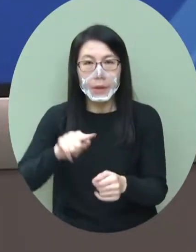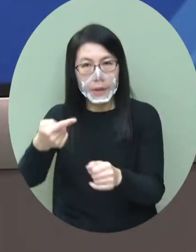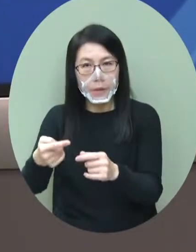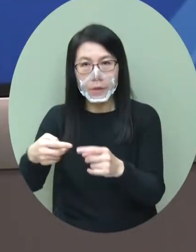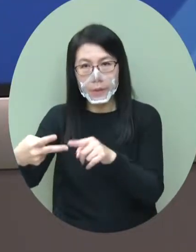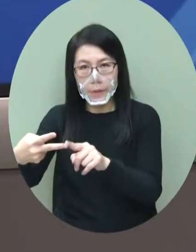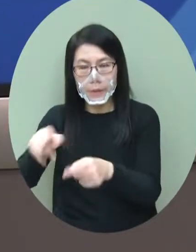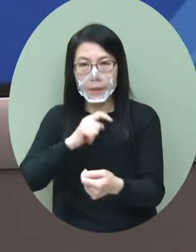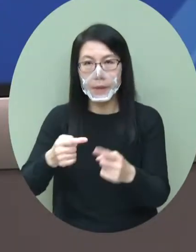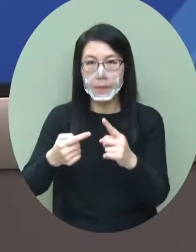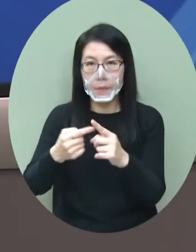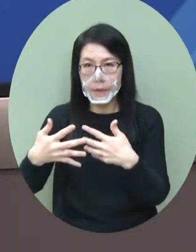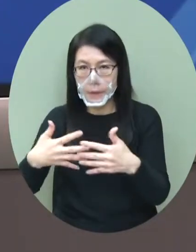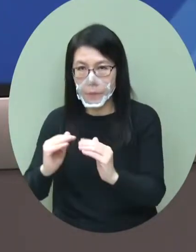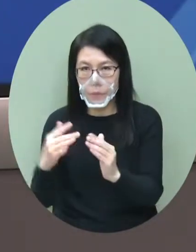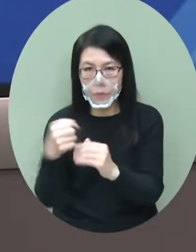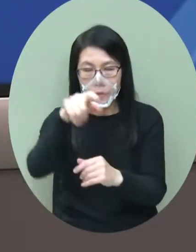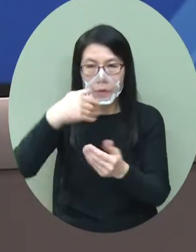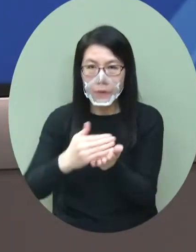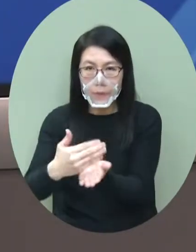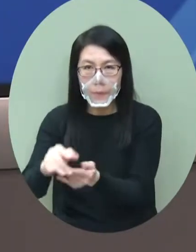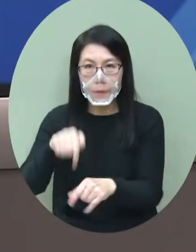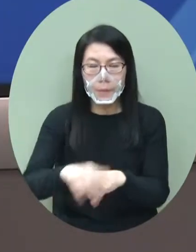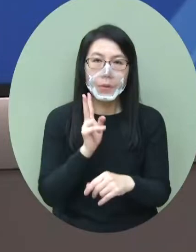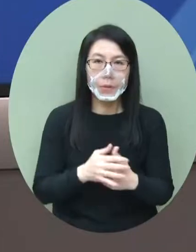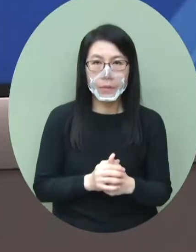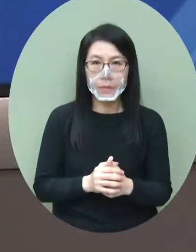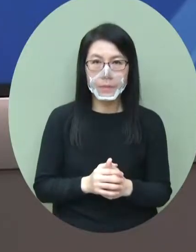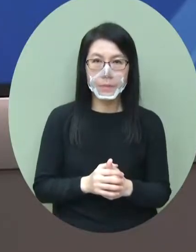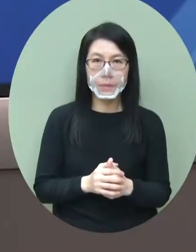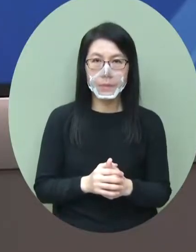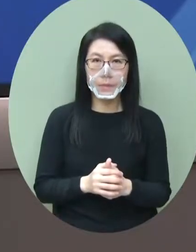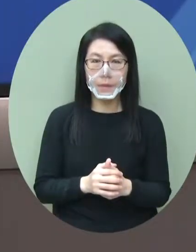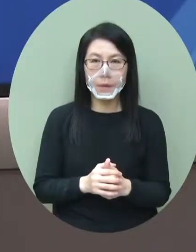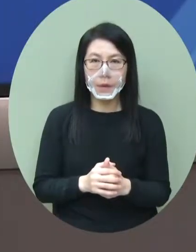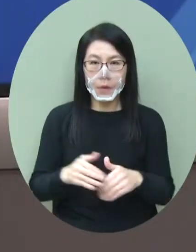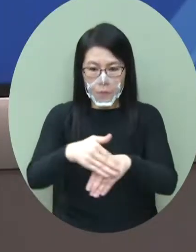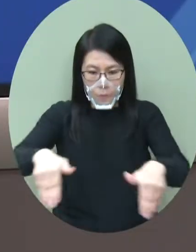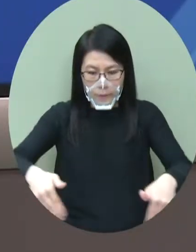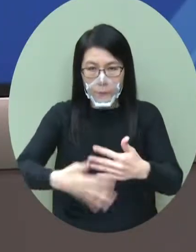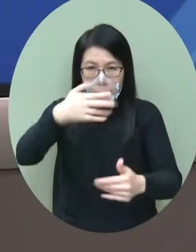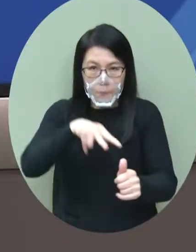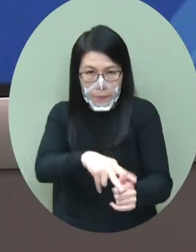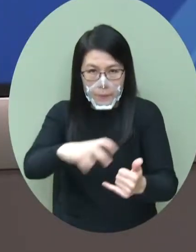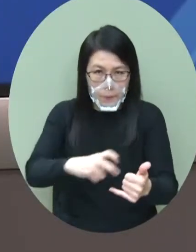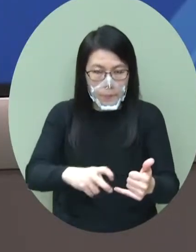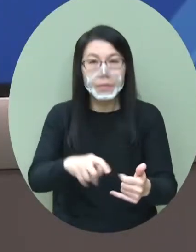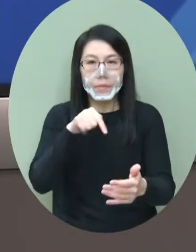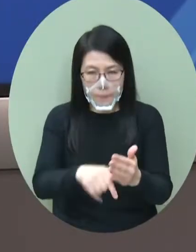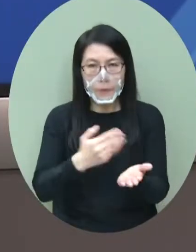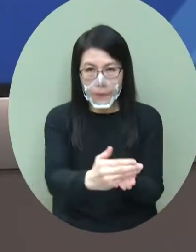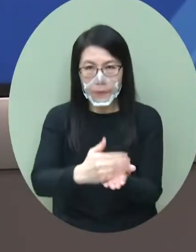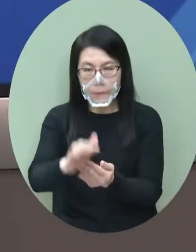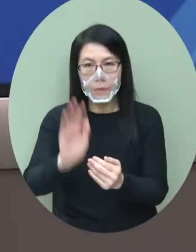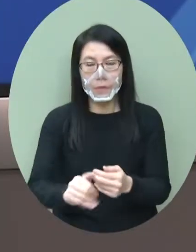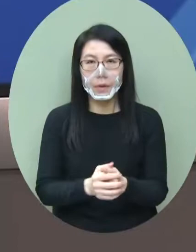途，还有一些是通过民政事务总署分发给在微风强检的时候派